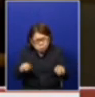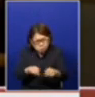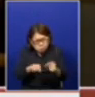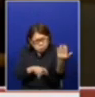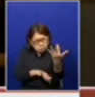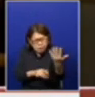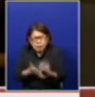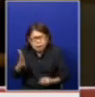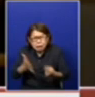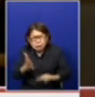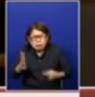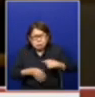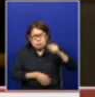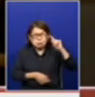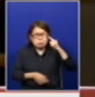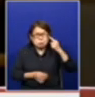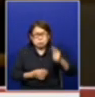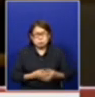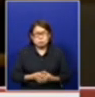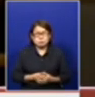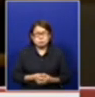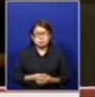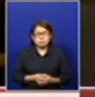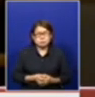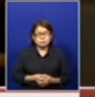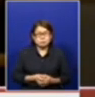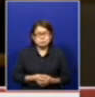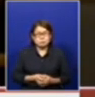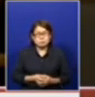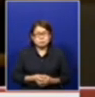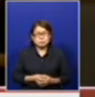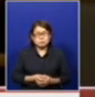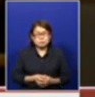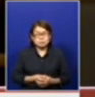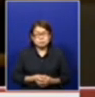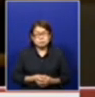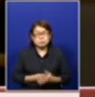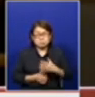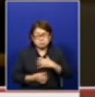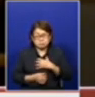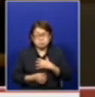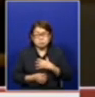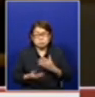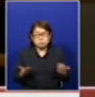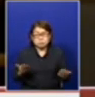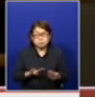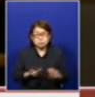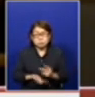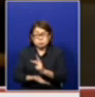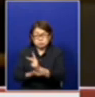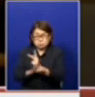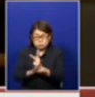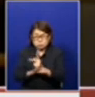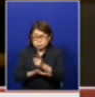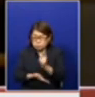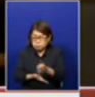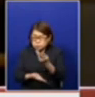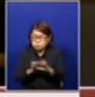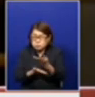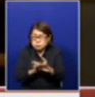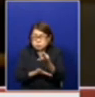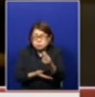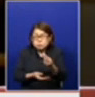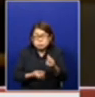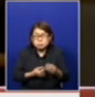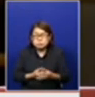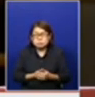ถามว่าอยากจะให้ลูกมีเนี่ยจะไปกู้เงินเนี่ยต้องใช้เงินเท่าไหร่ทั้งหม